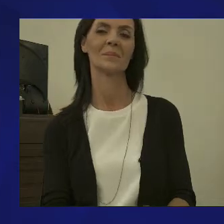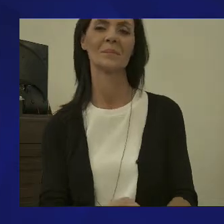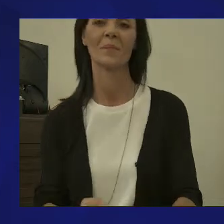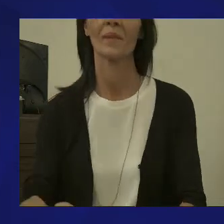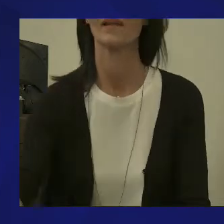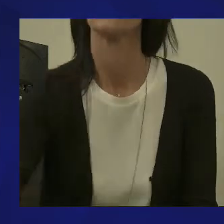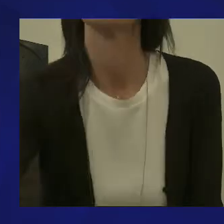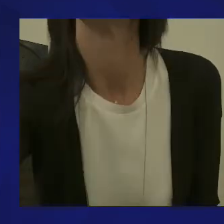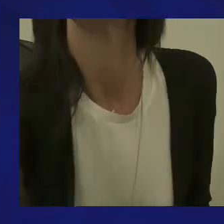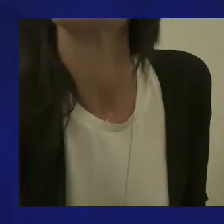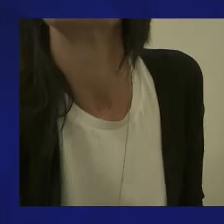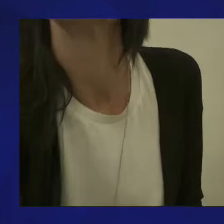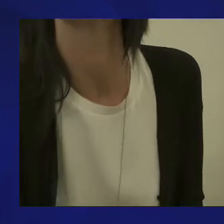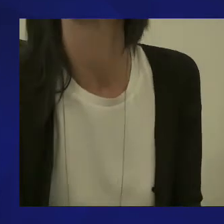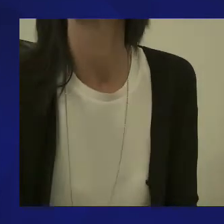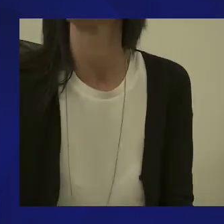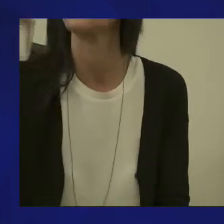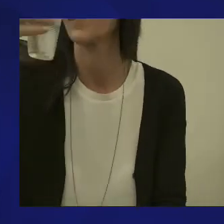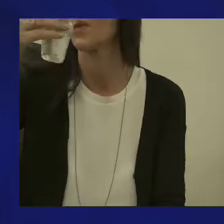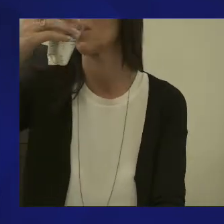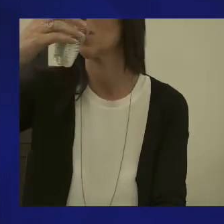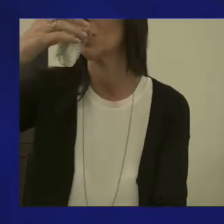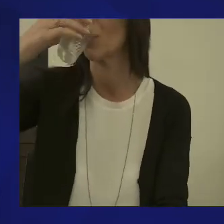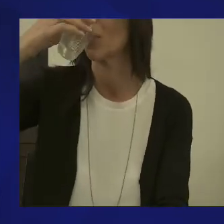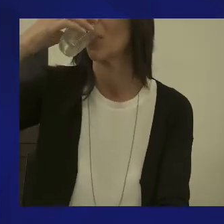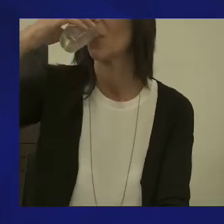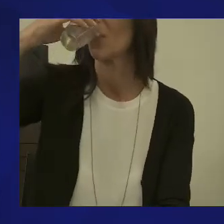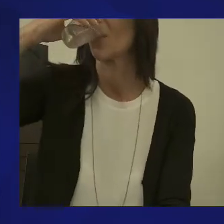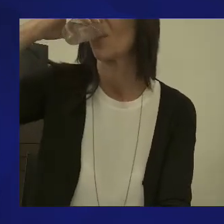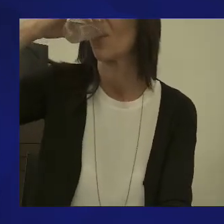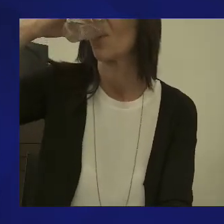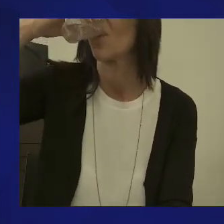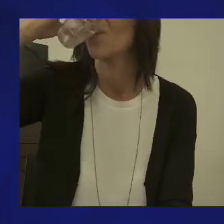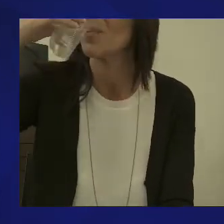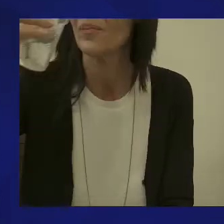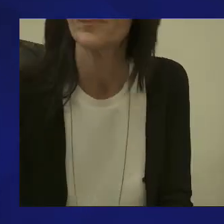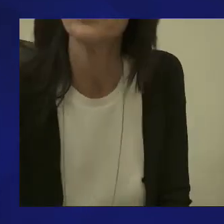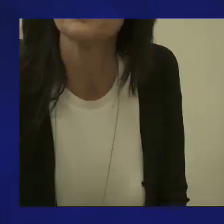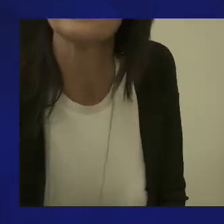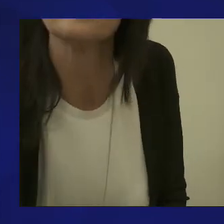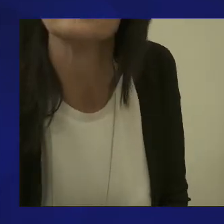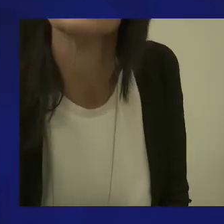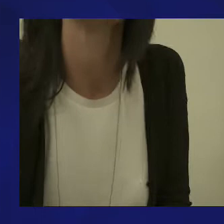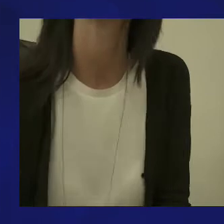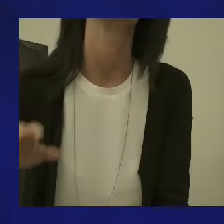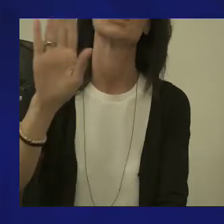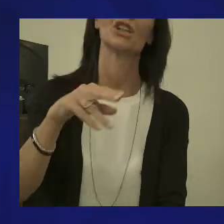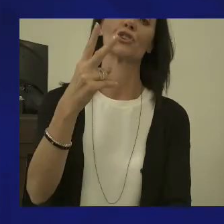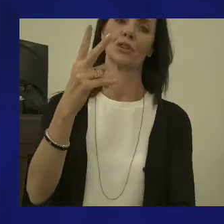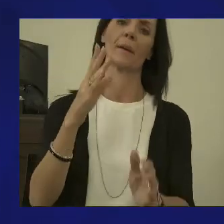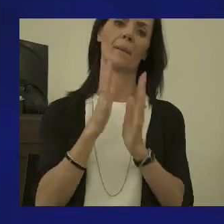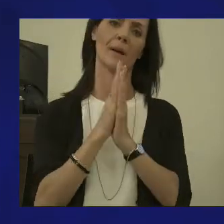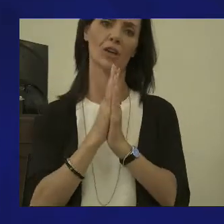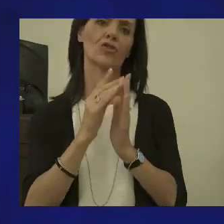נגיע לזה. אנחנו נגיע לזה. אתה פוסל את עצמך. למה? לא יודעת. אוקיי, יש לנו שתי בקשות